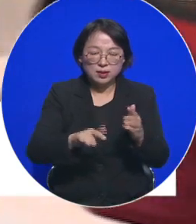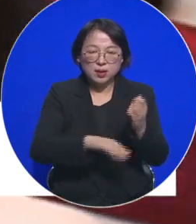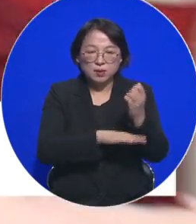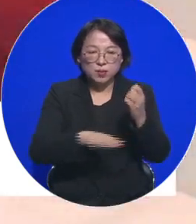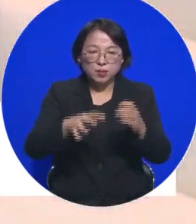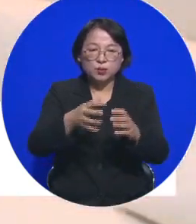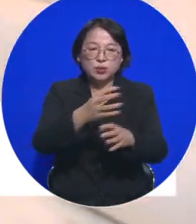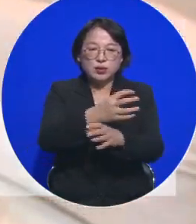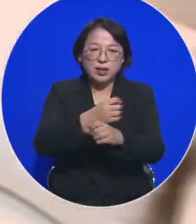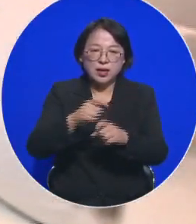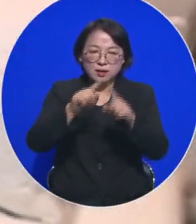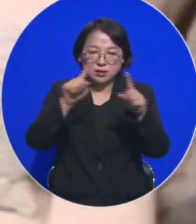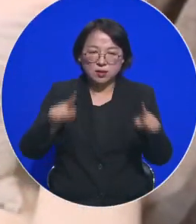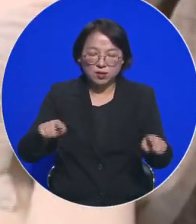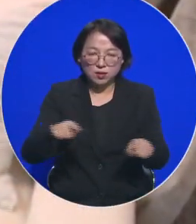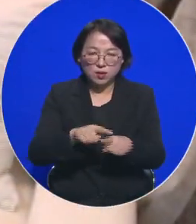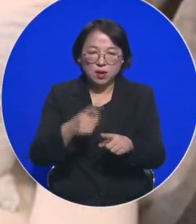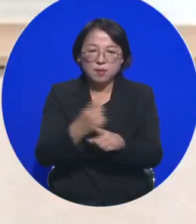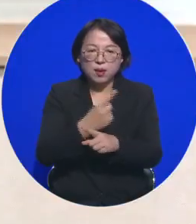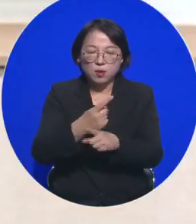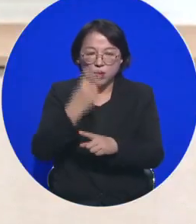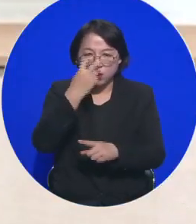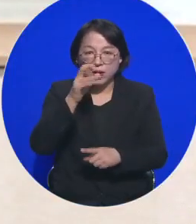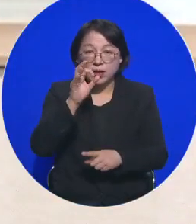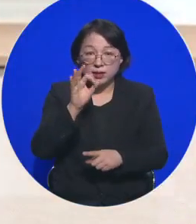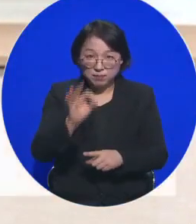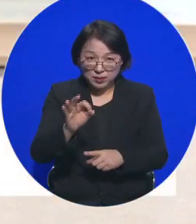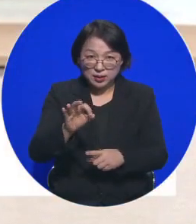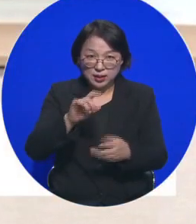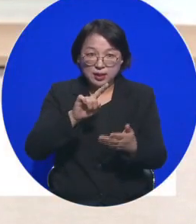서식을 받고 관리비 항목을 명시합니다